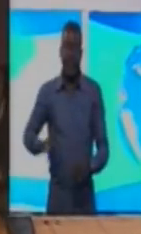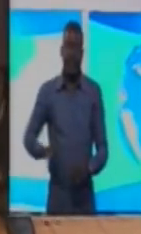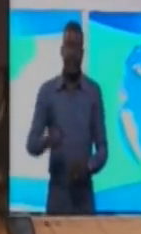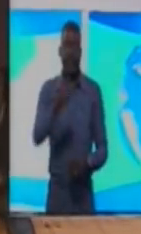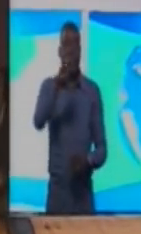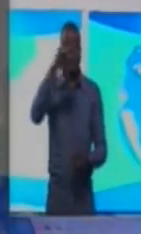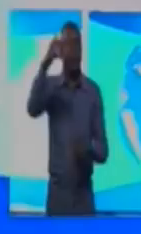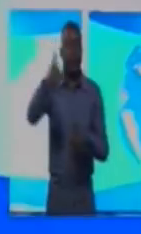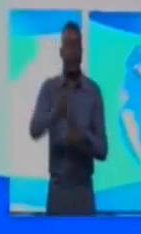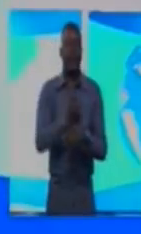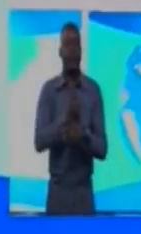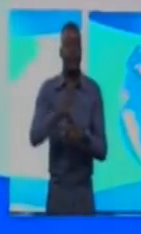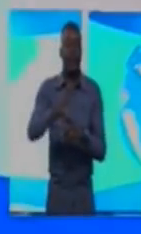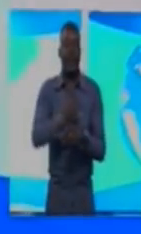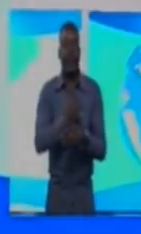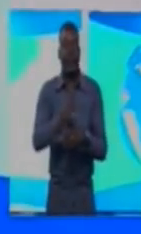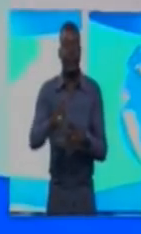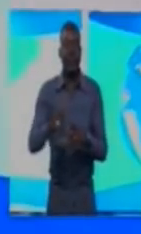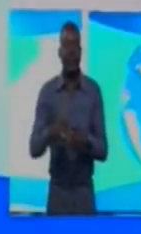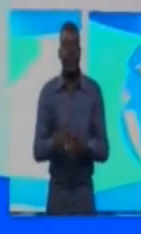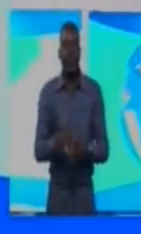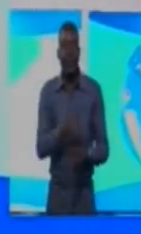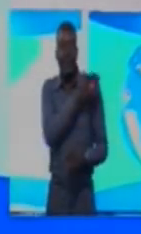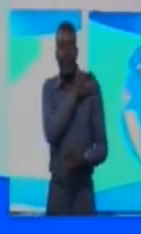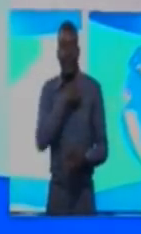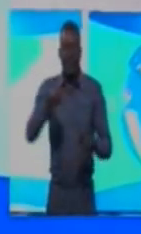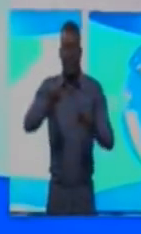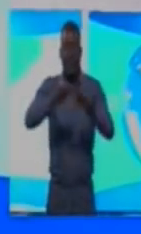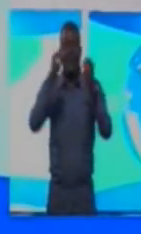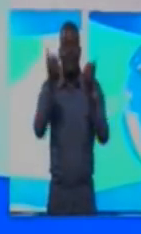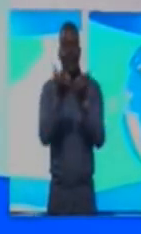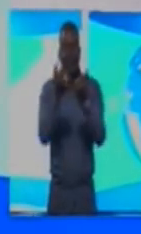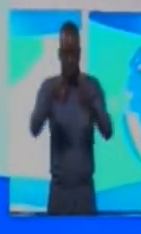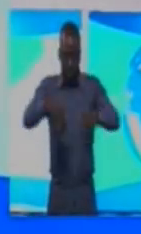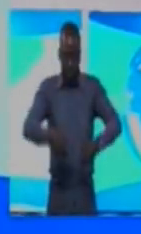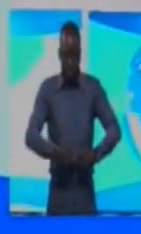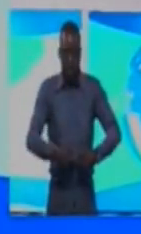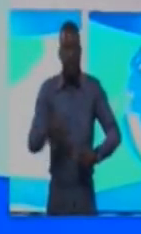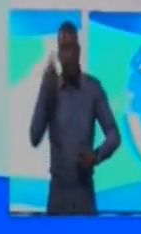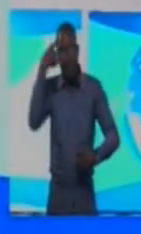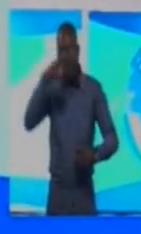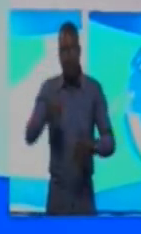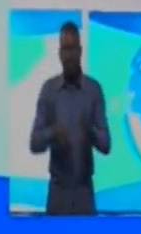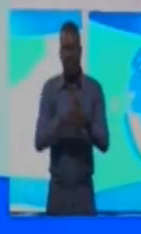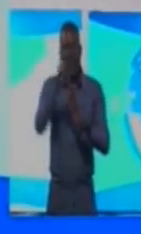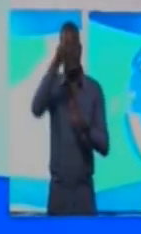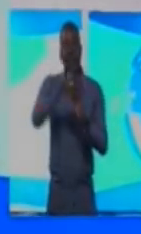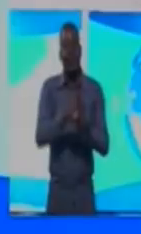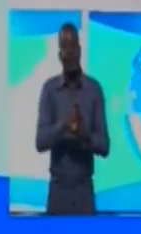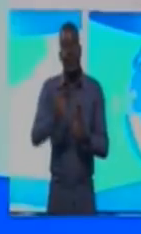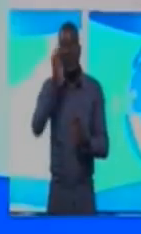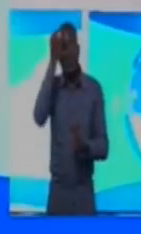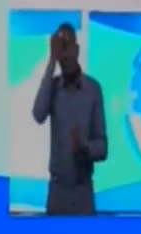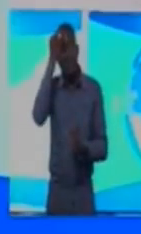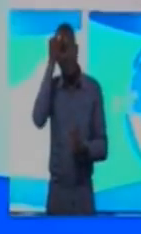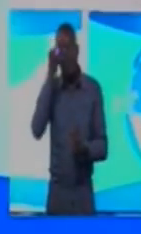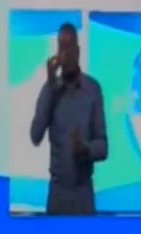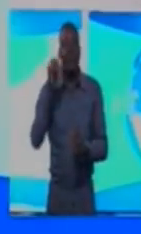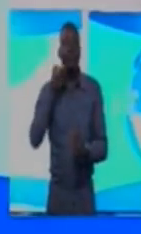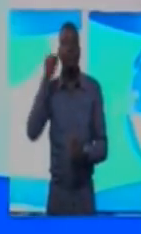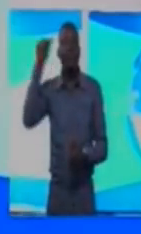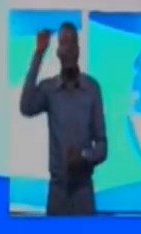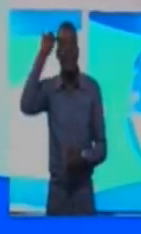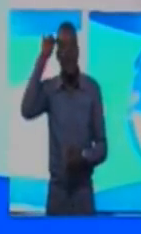d'affaires. Et puis l'association Jeunes pour le Développement a officiellement lancé hier par voie de presse